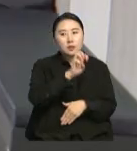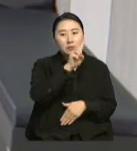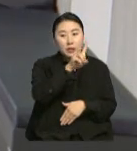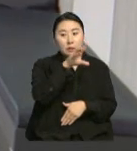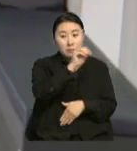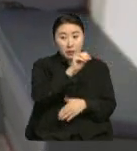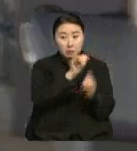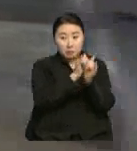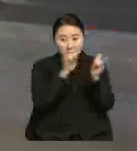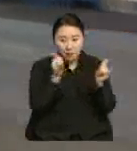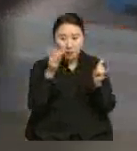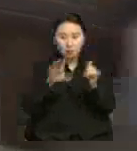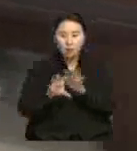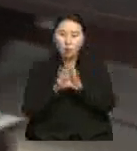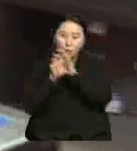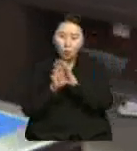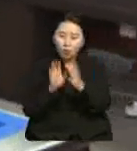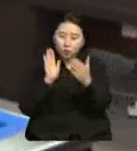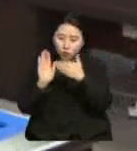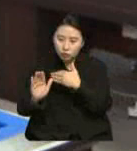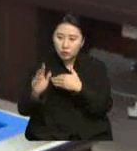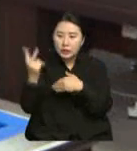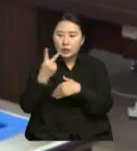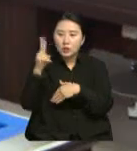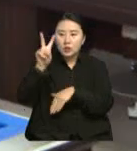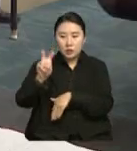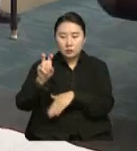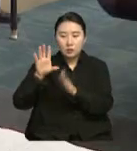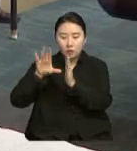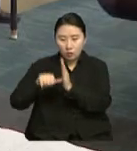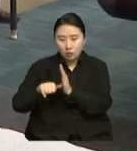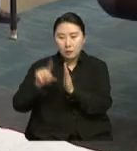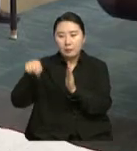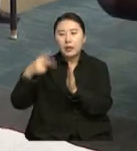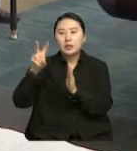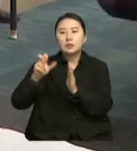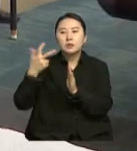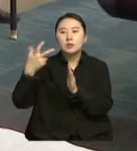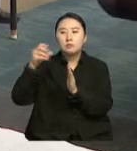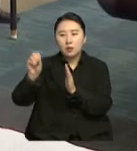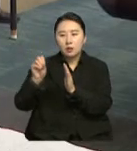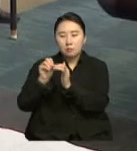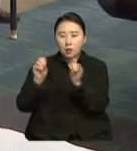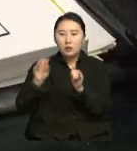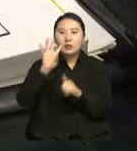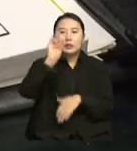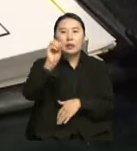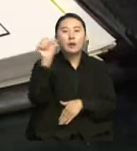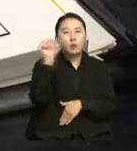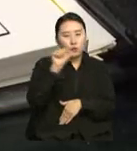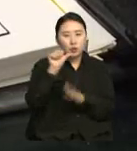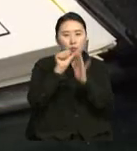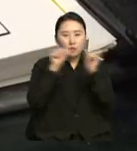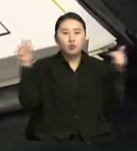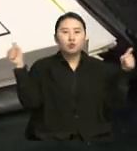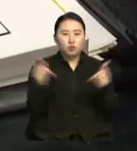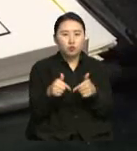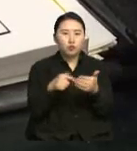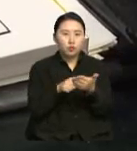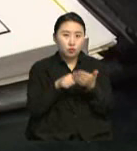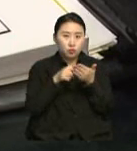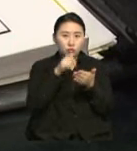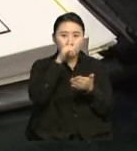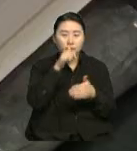명을 기록했는데 코로나 사태가 터진 2020년에는 127만 명으로 4만 5천 명 가까이 준